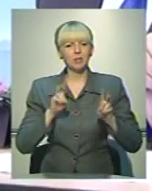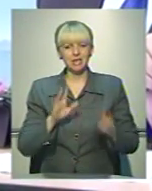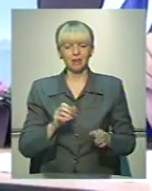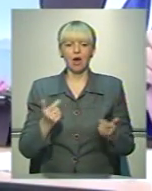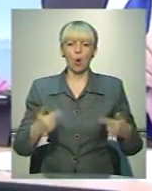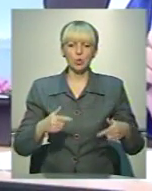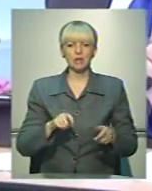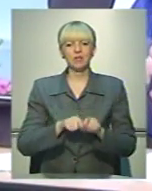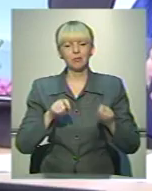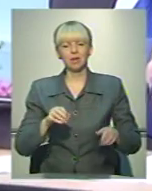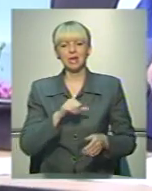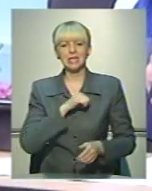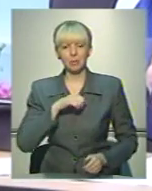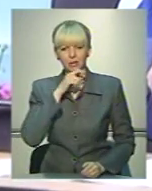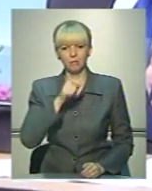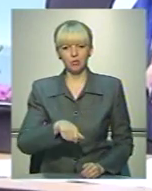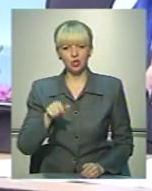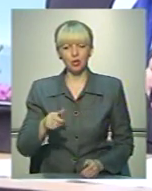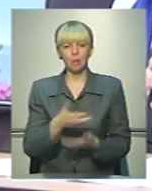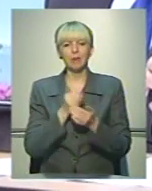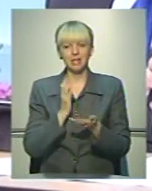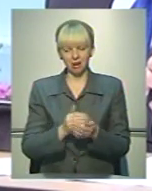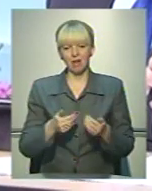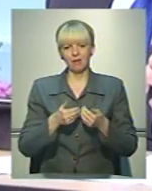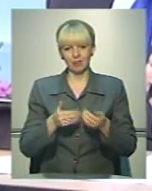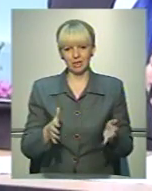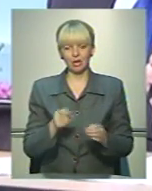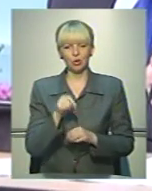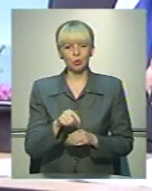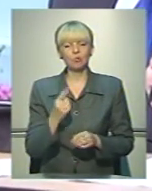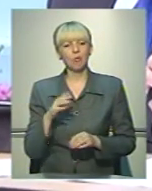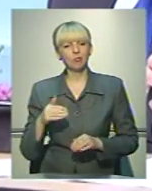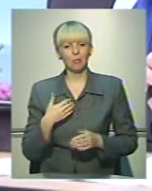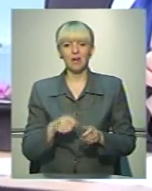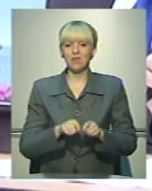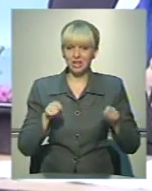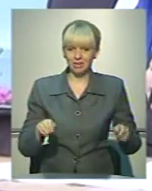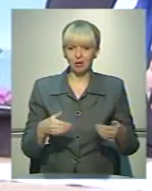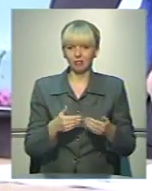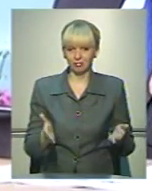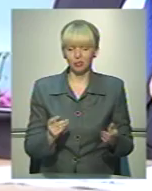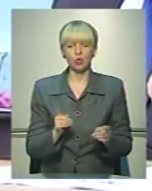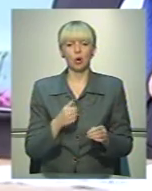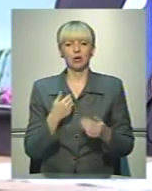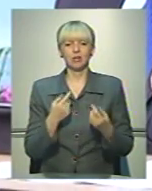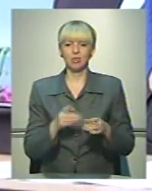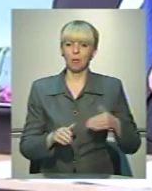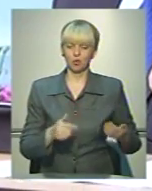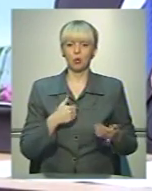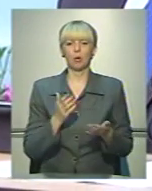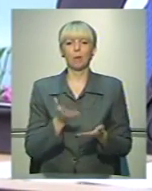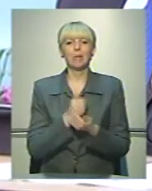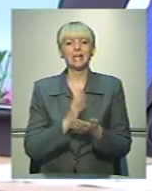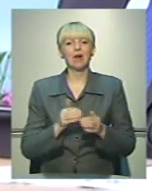для гостей, відкриваємо для самих чернівчан. І ми є відкриті. Тобто тут з одного боку ми відкриваємо, а з іншого боку, що ми є